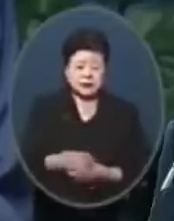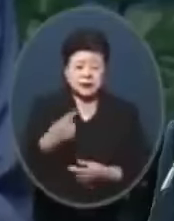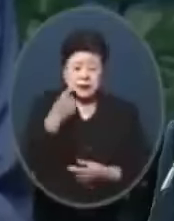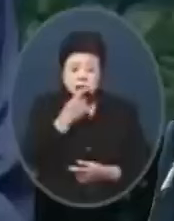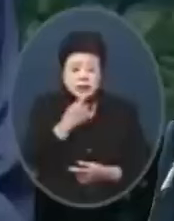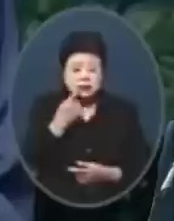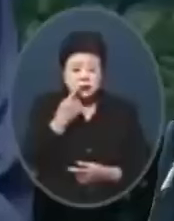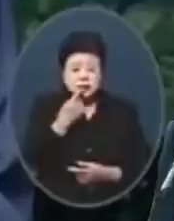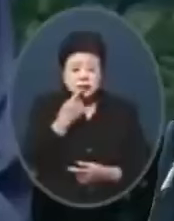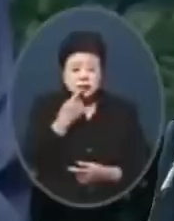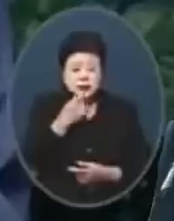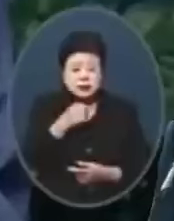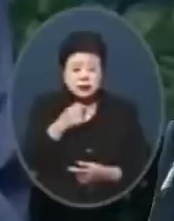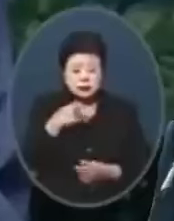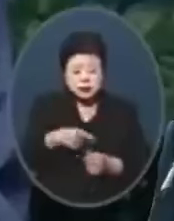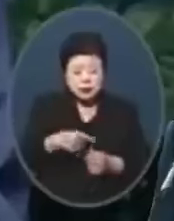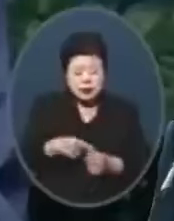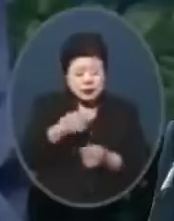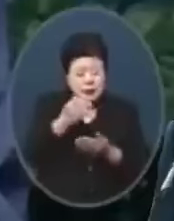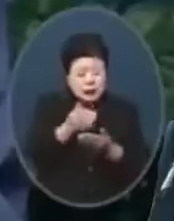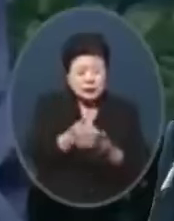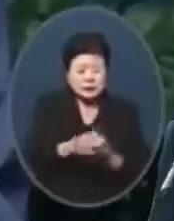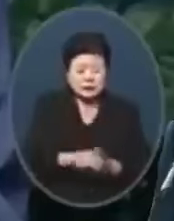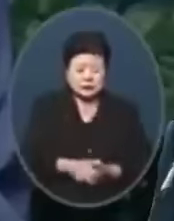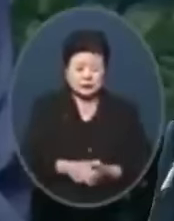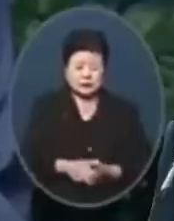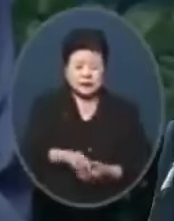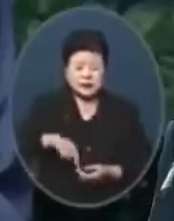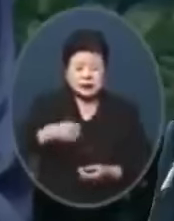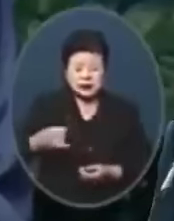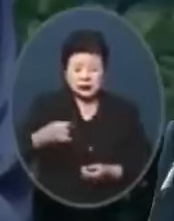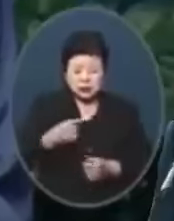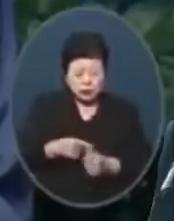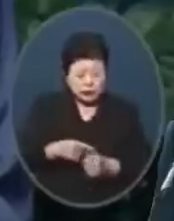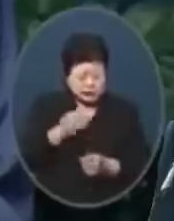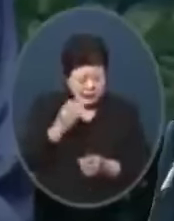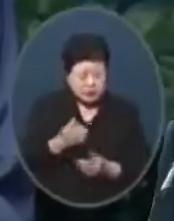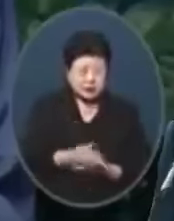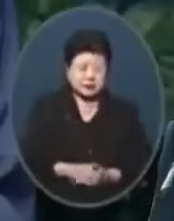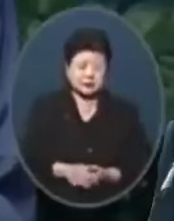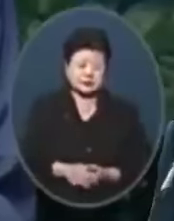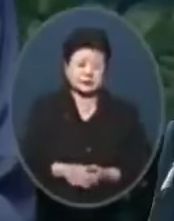절대로 이웃을 욕하지 마십시다. 자녀들을 욕하지 마십시다.